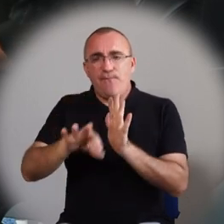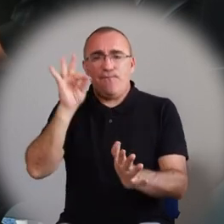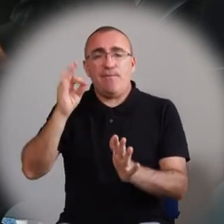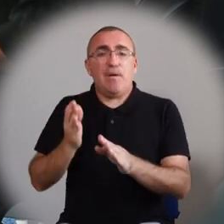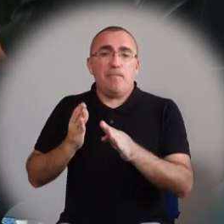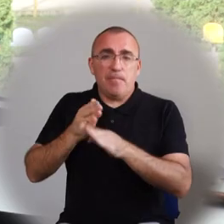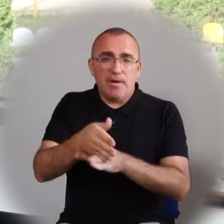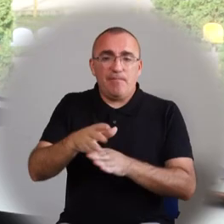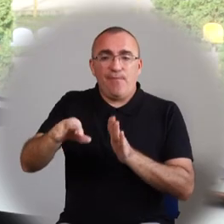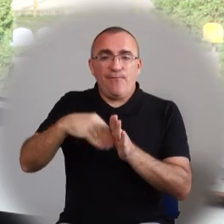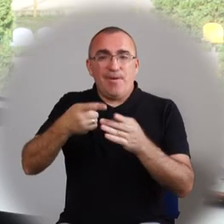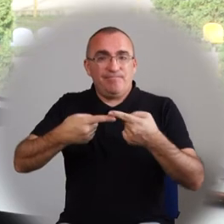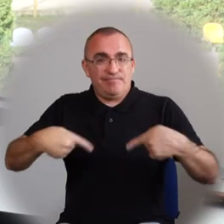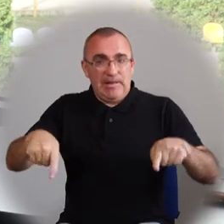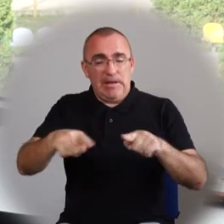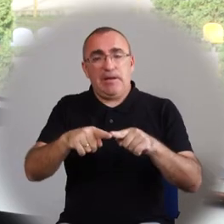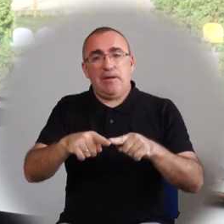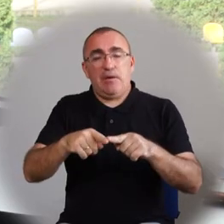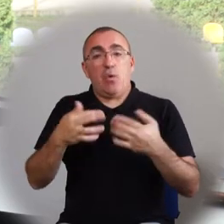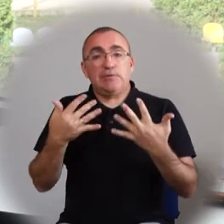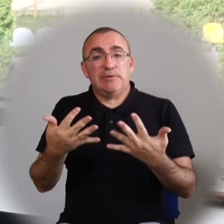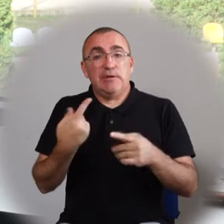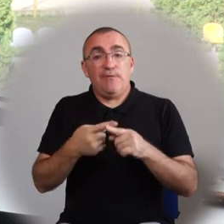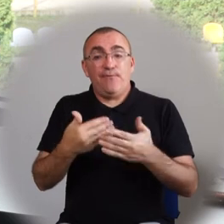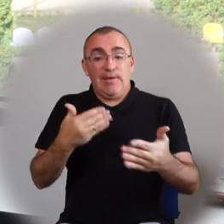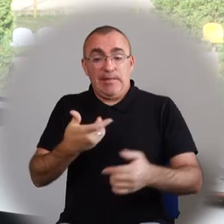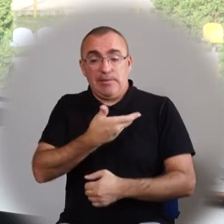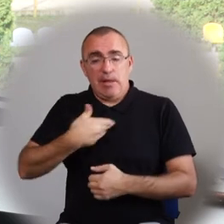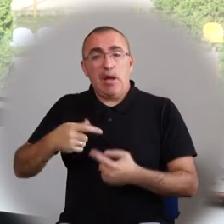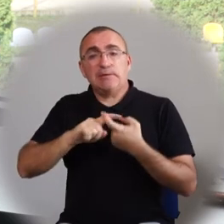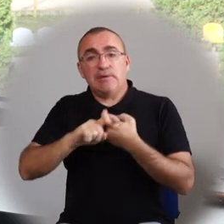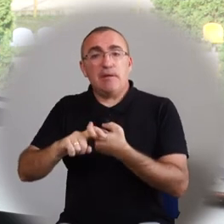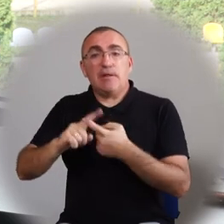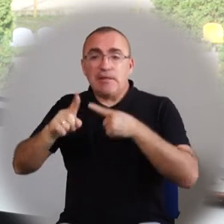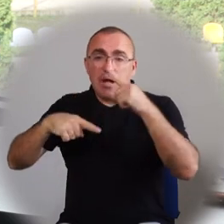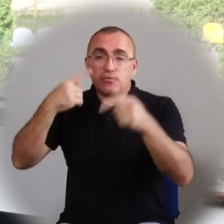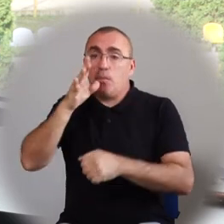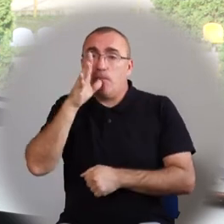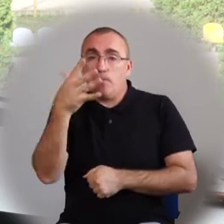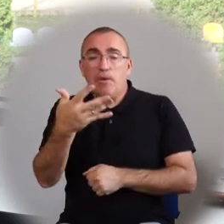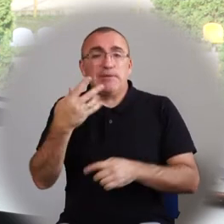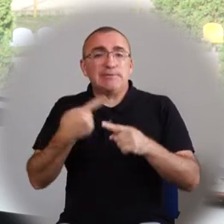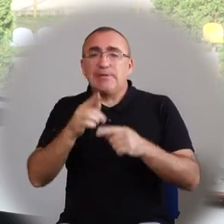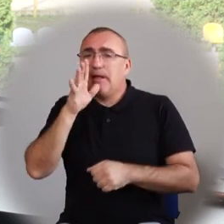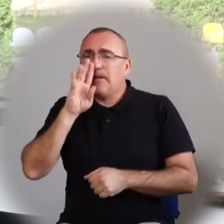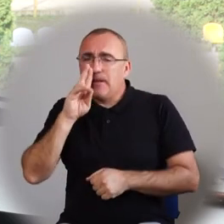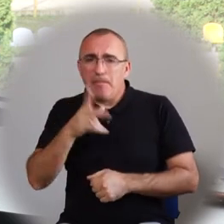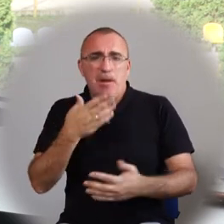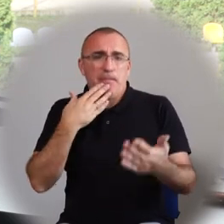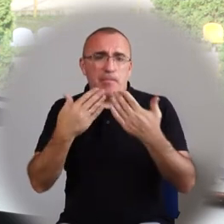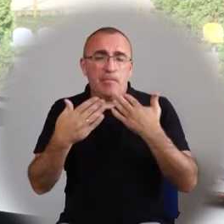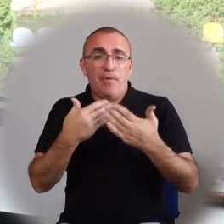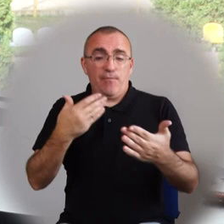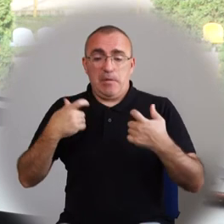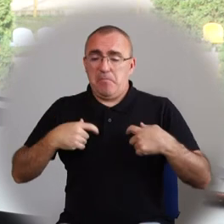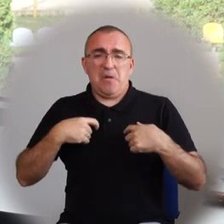Зробити правильний вибір, прийти на виборчі дільниці, оскільки саме від нас залежать наступні 5 років. Це неправильний